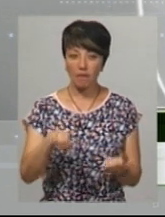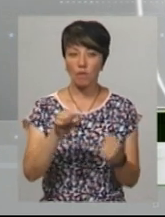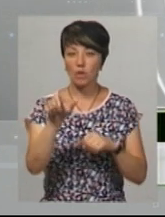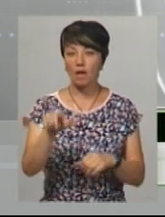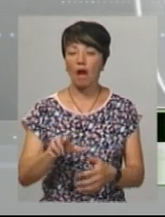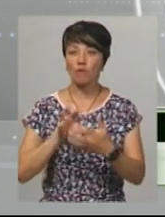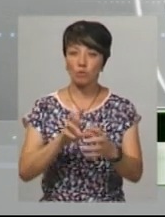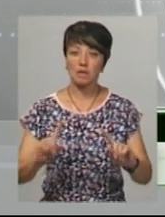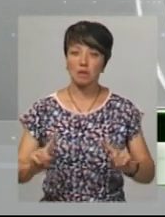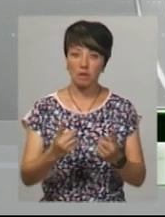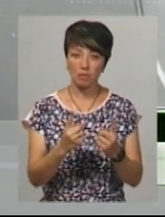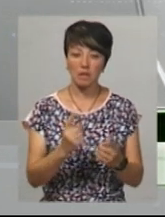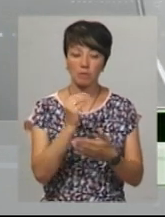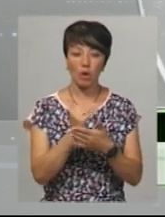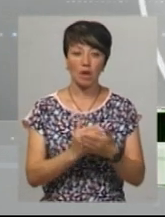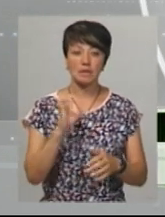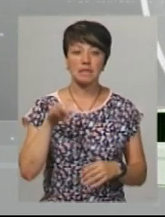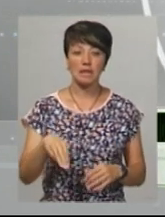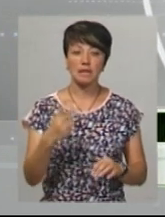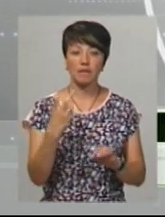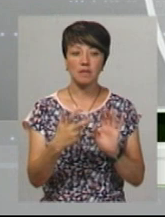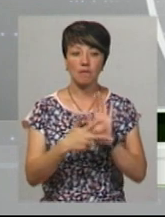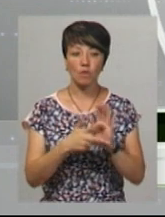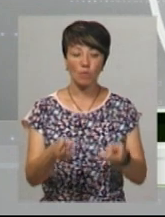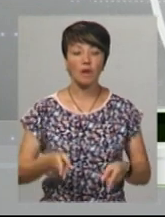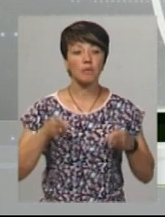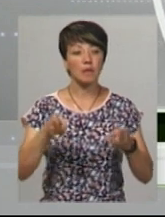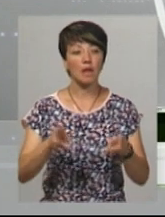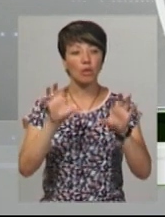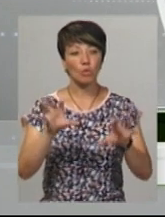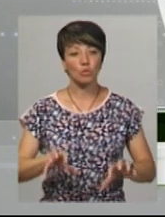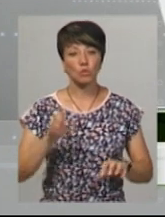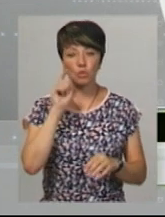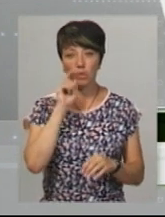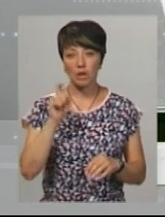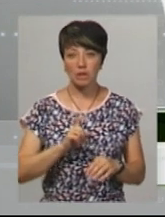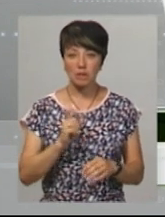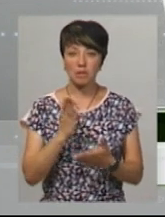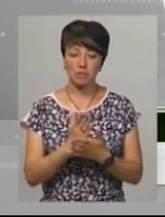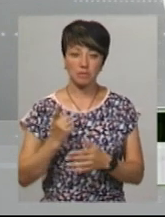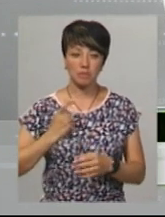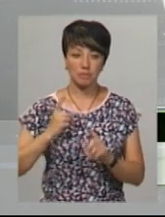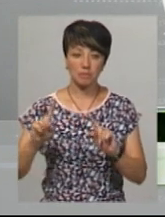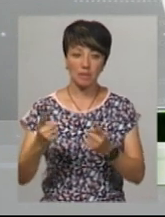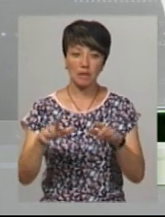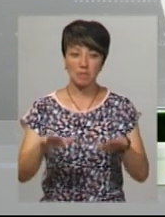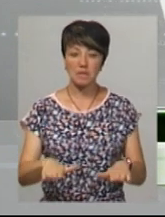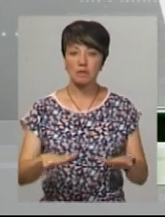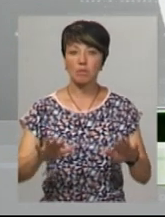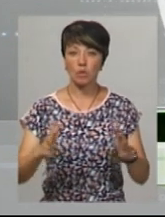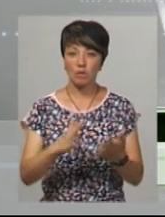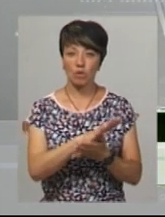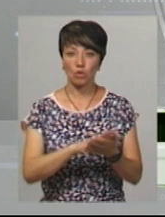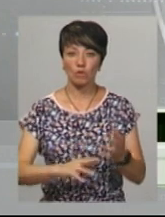автобуса затримали в порядку статті 208 Кримінально-процесуального кодексу. Він перебуває під вартою, а на місці події